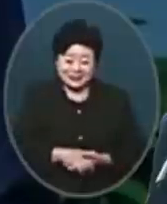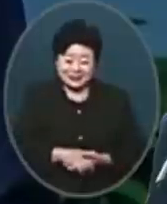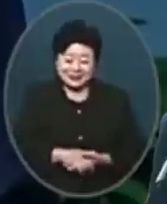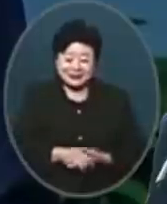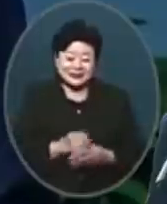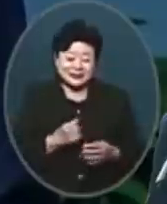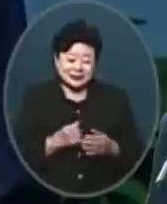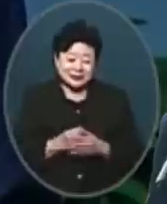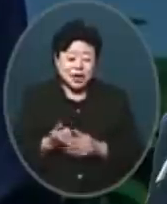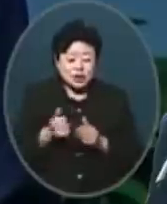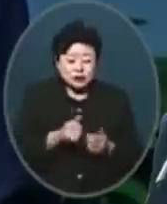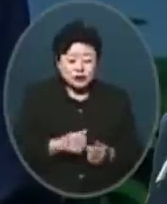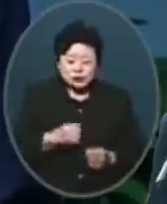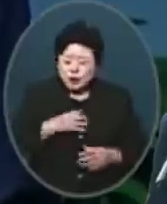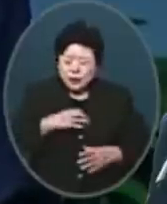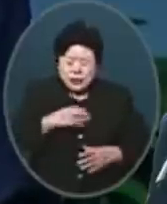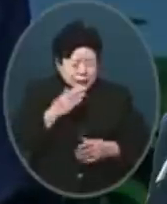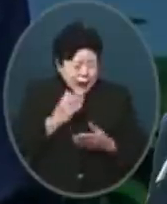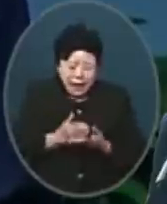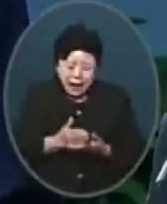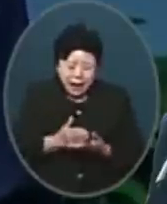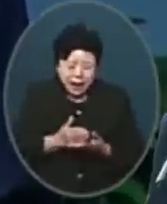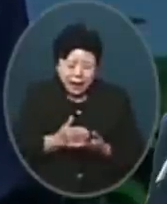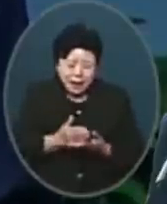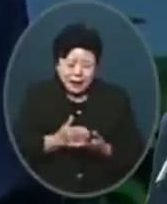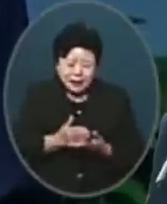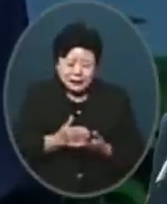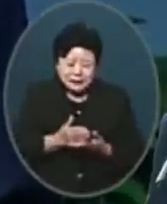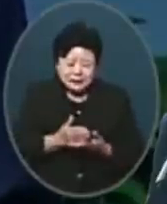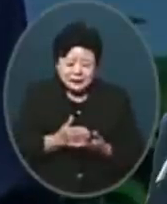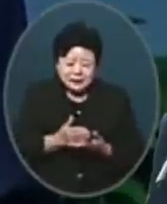그러므로 죽음을 겁내지 말은 것입니다.